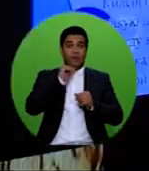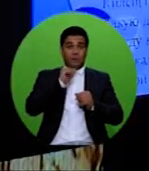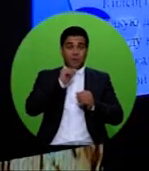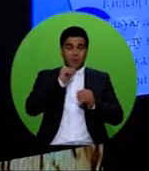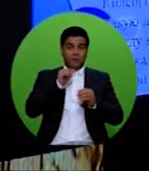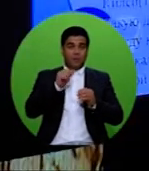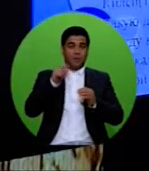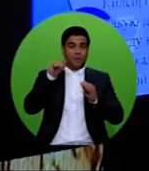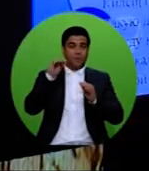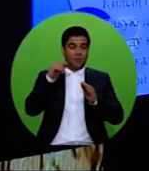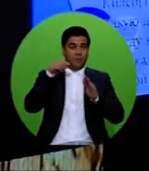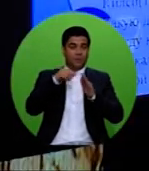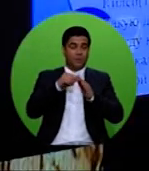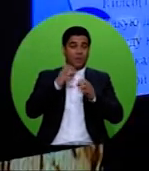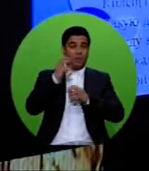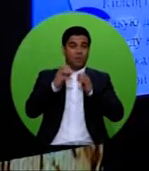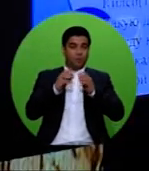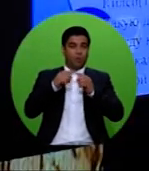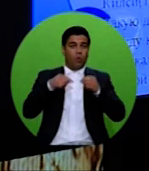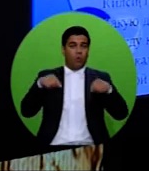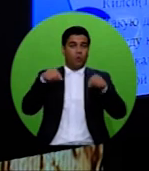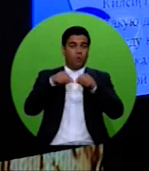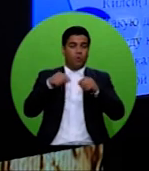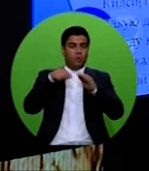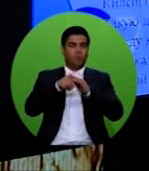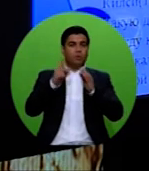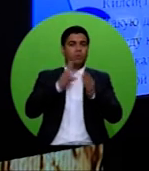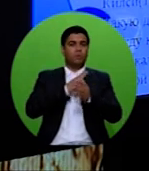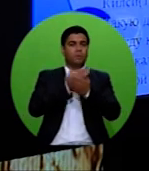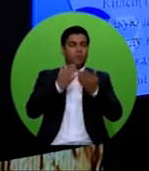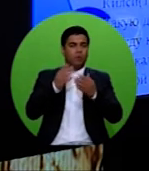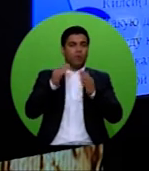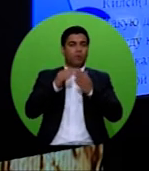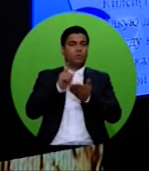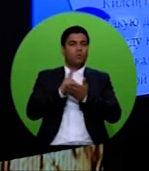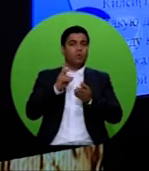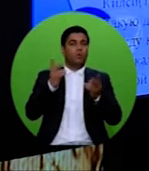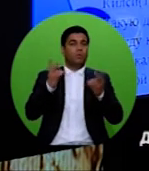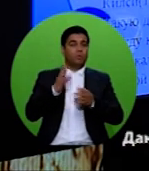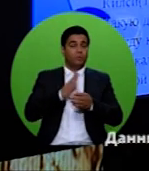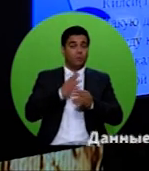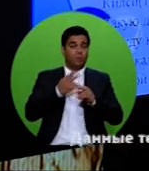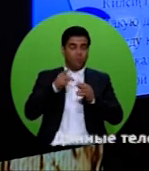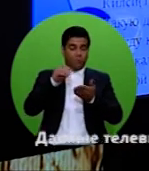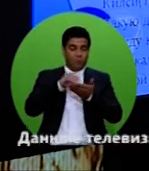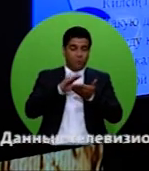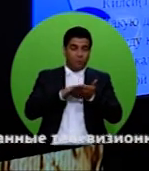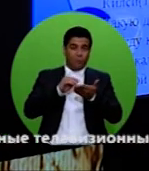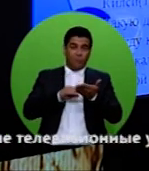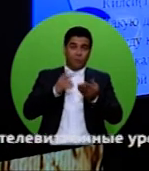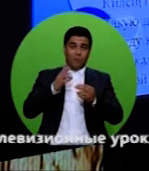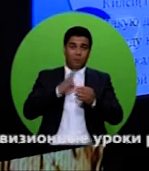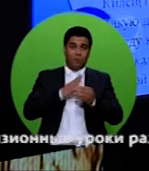Кашкадаринский физико-географический округ. Что вы должны были сделать дома? Отметить на контурной